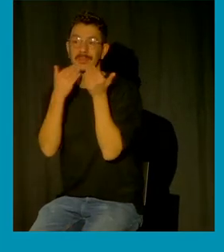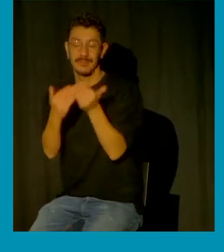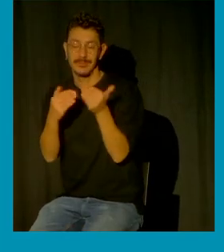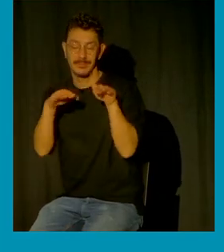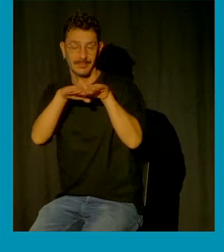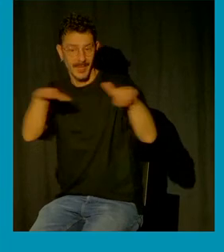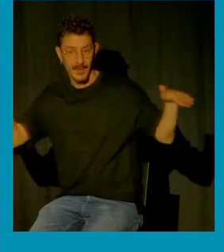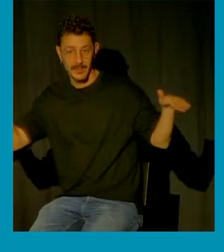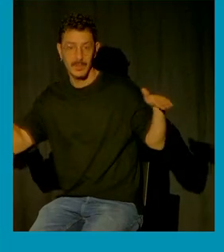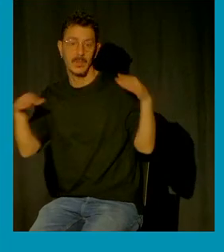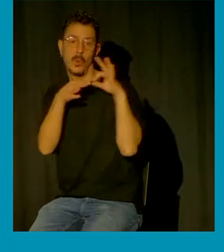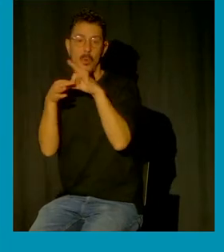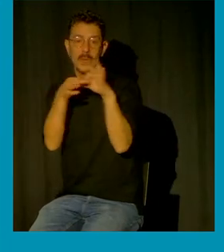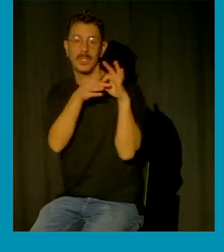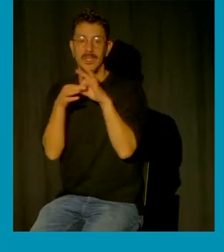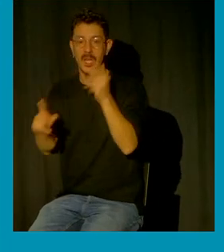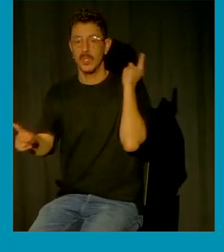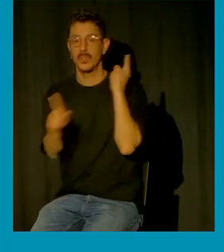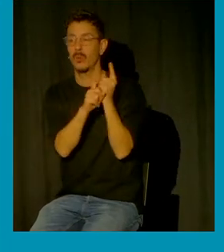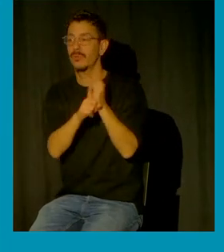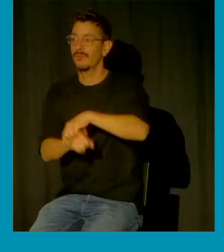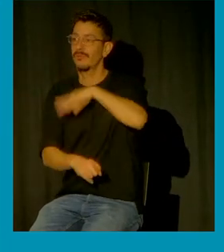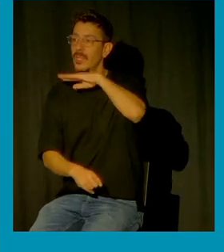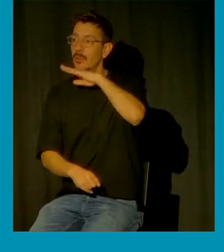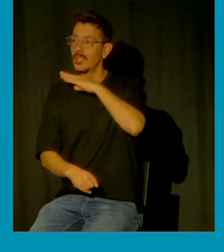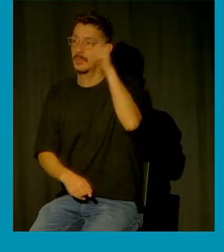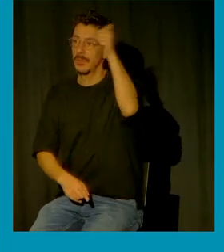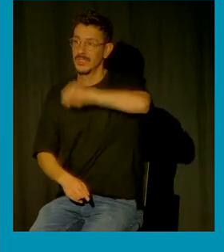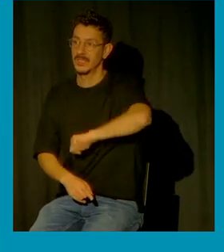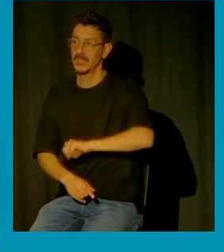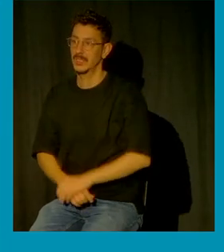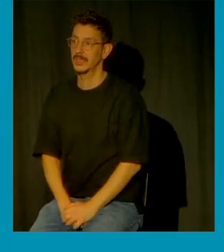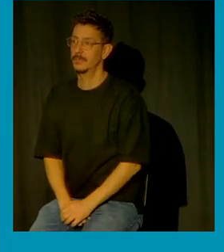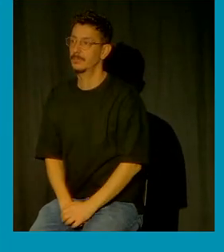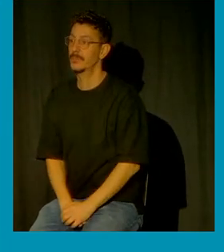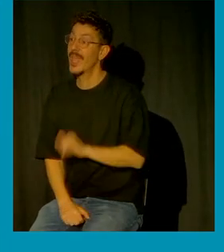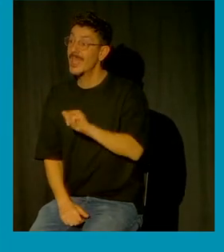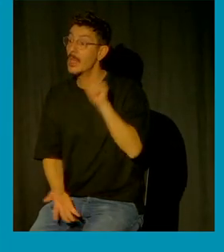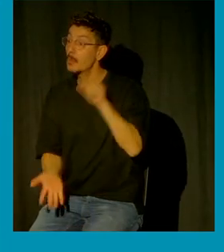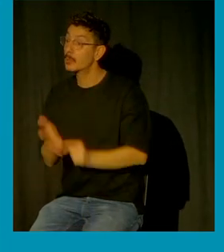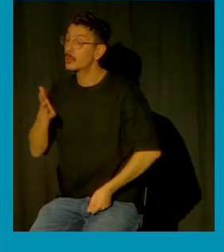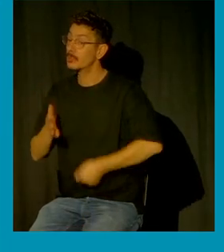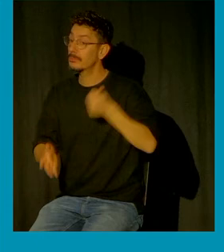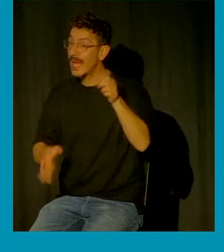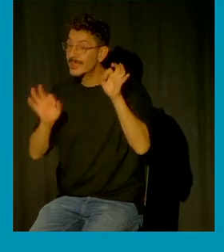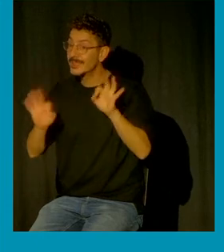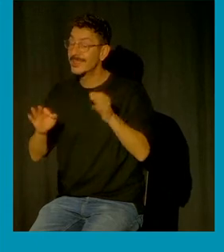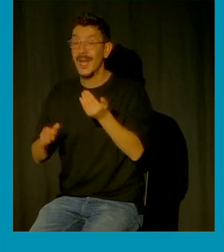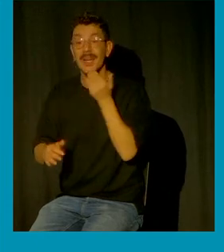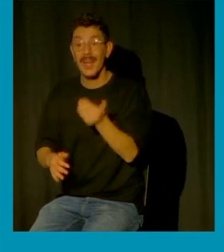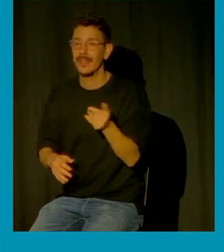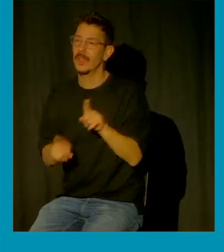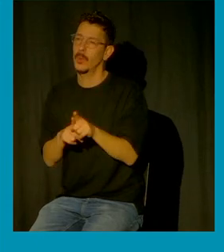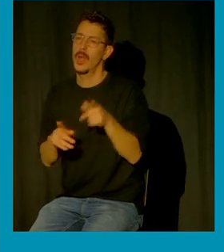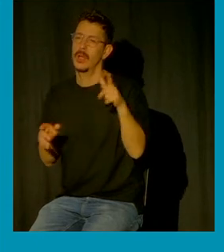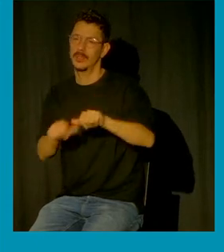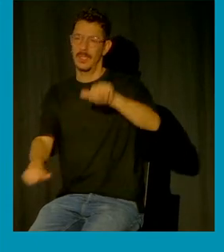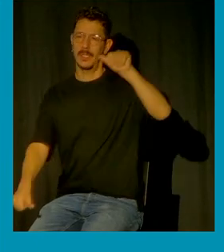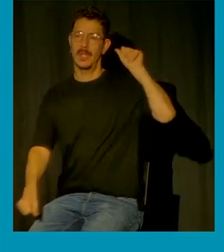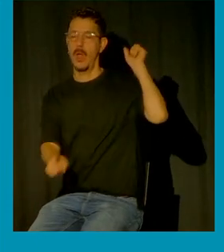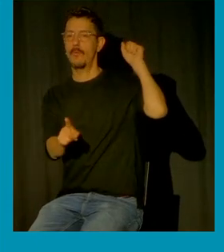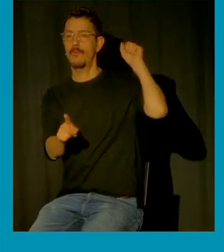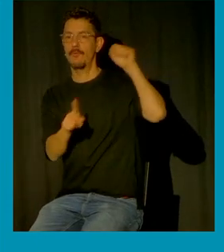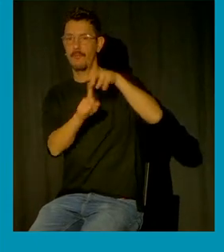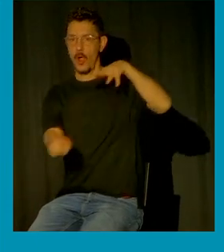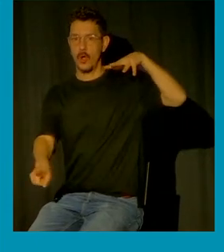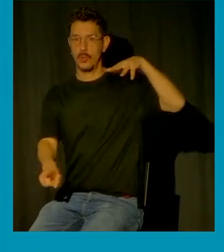contra les violències masclistes i en especial aquesta trajectòria tan dilatada del fòrum com a